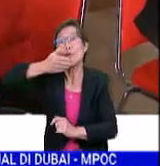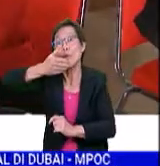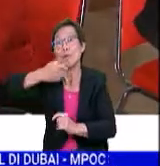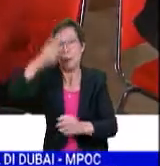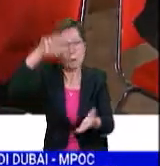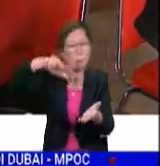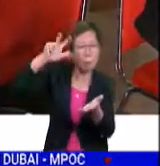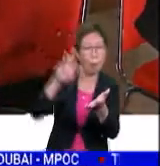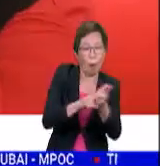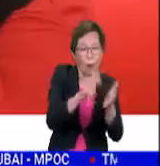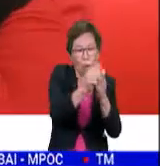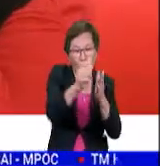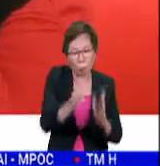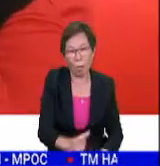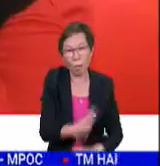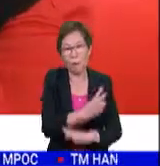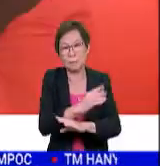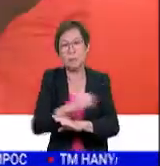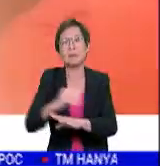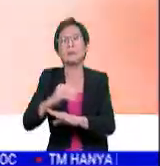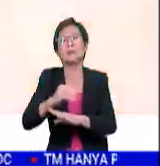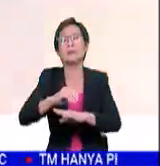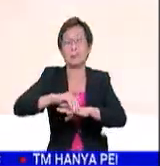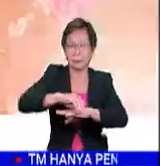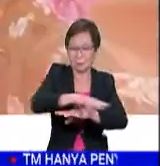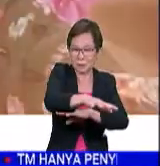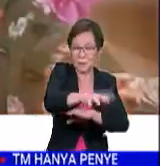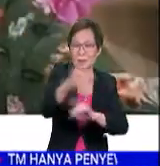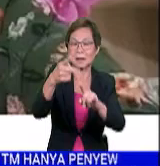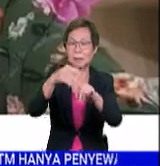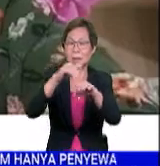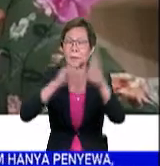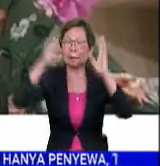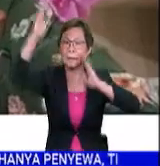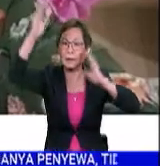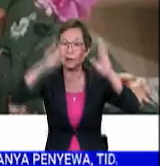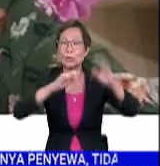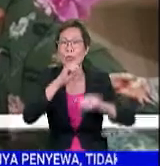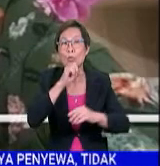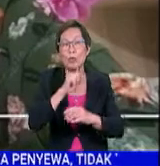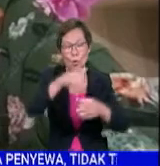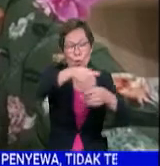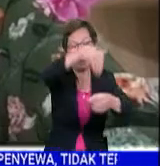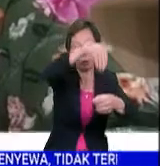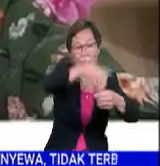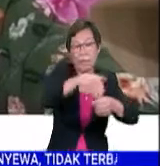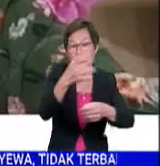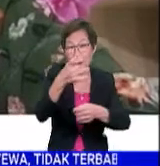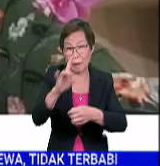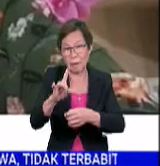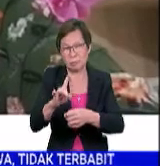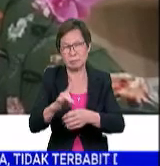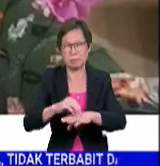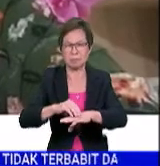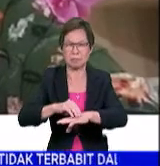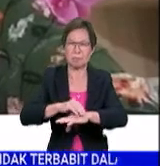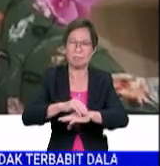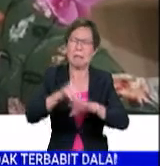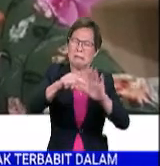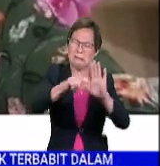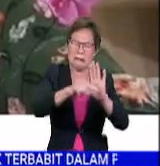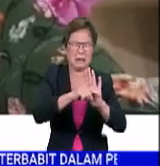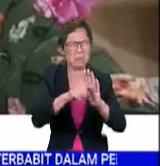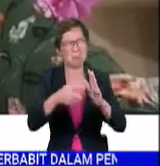pemimpin dan kesannya kepada negara. Undi 18 ini ya, mungkin tidak memberi impak besar. Yang pertama, kalau